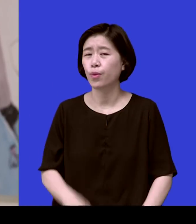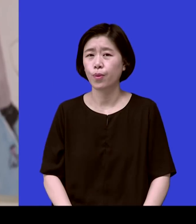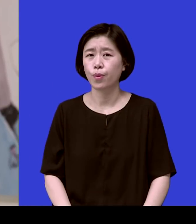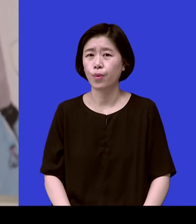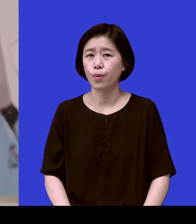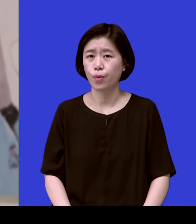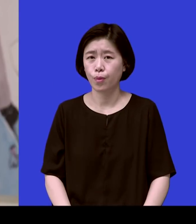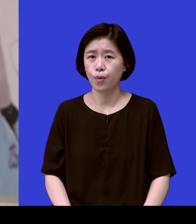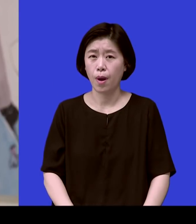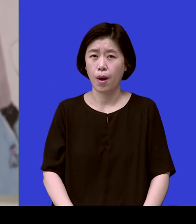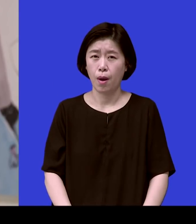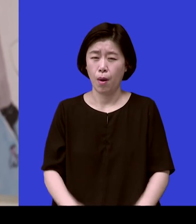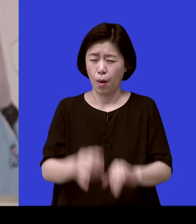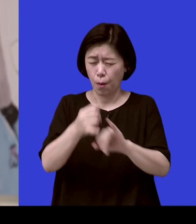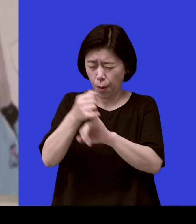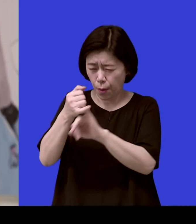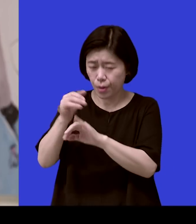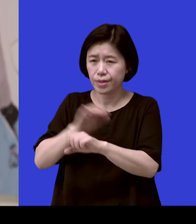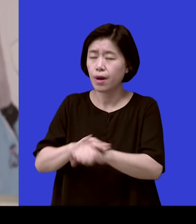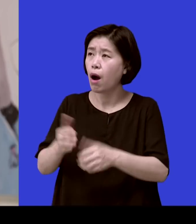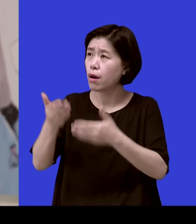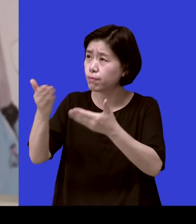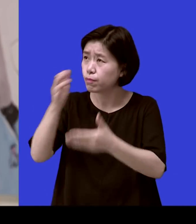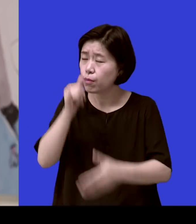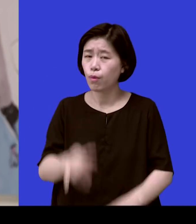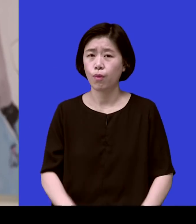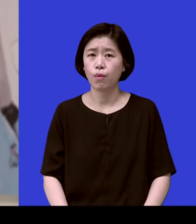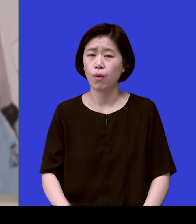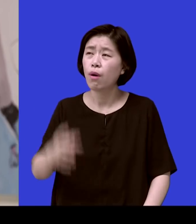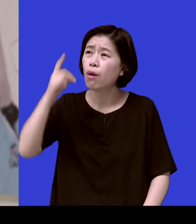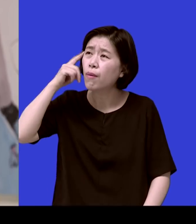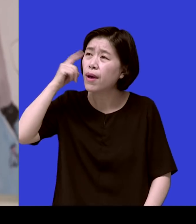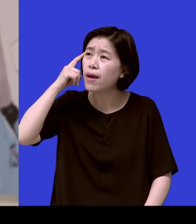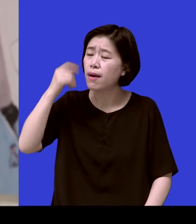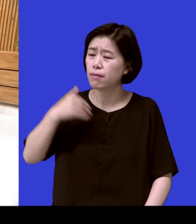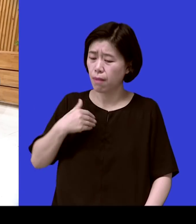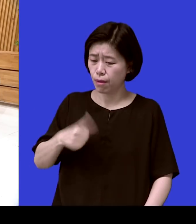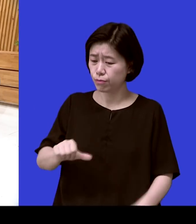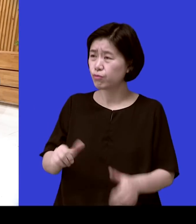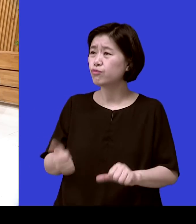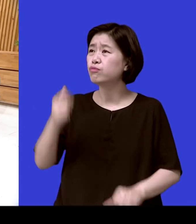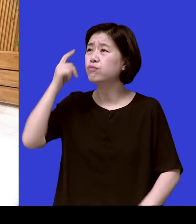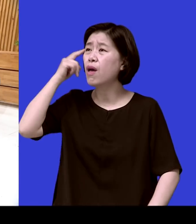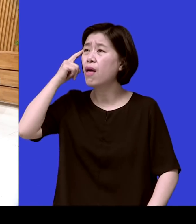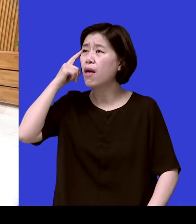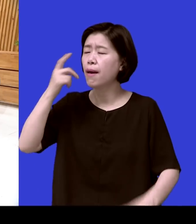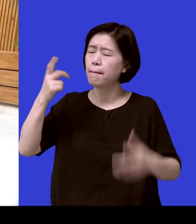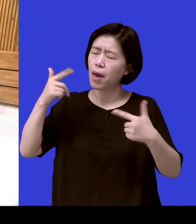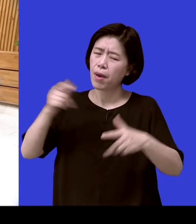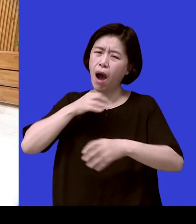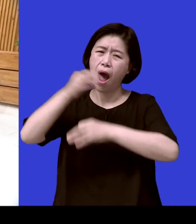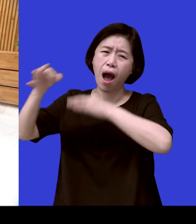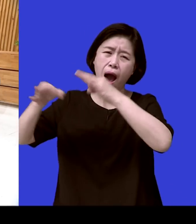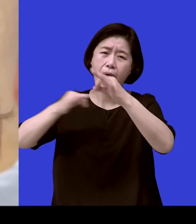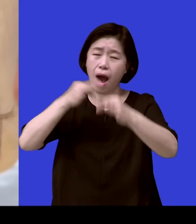뭘 잘못했다고 네, 네. 하나님 저한테 왜 그러세요? 그렇죠. 매일 소리 지르고 원망했던 것